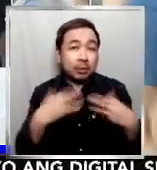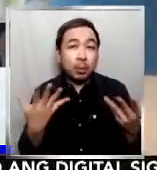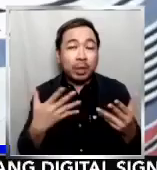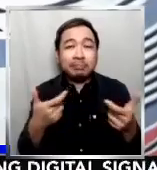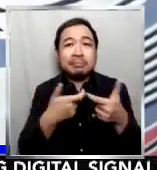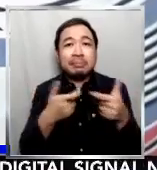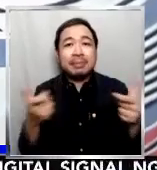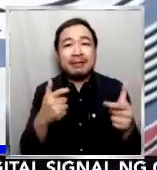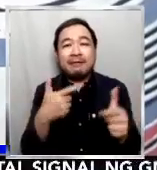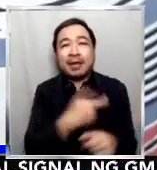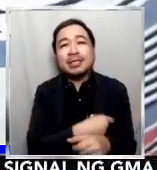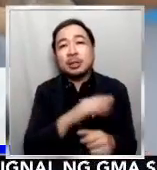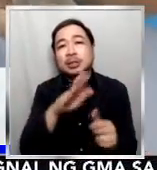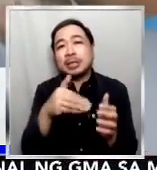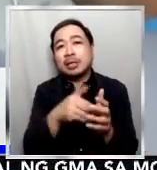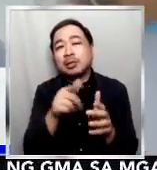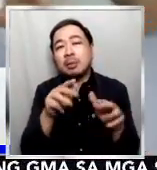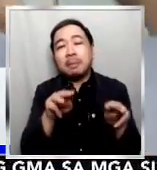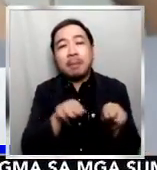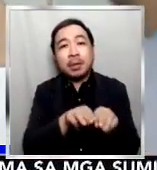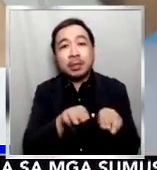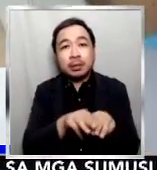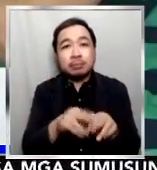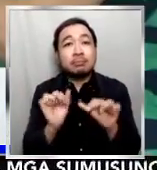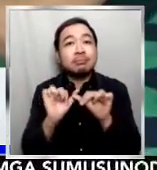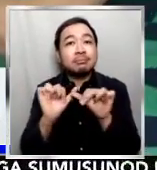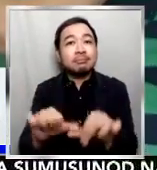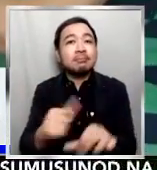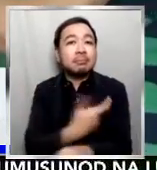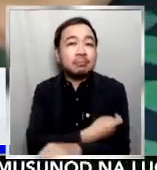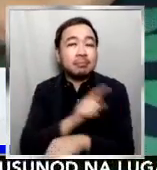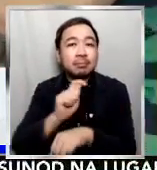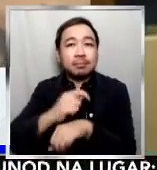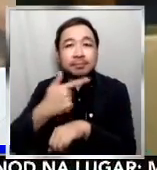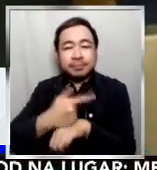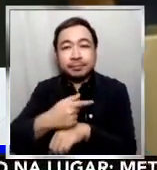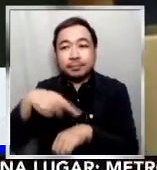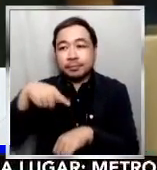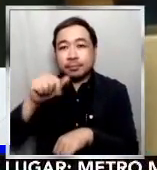Marikina. Tuloy-tuloy naman ang bakunahan sa Taguig, Pateros at